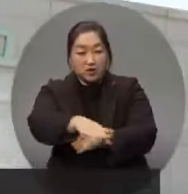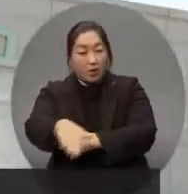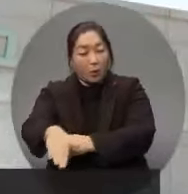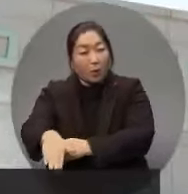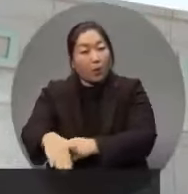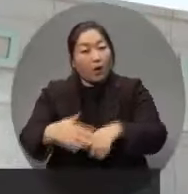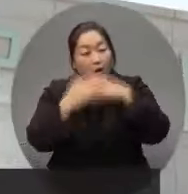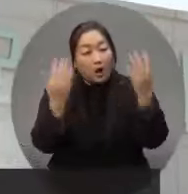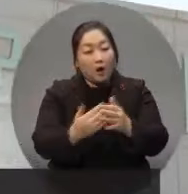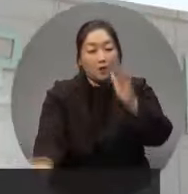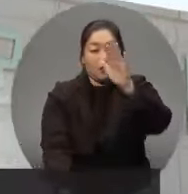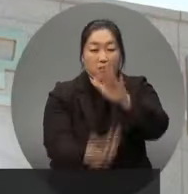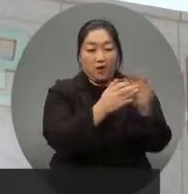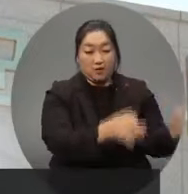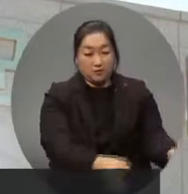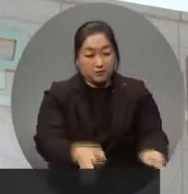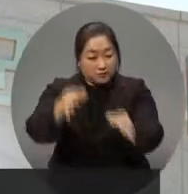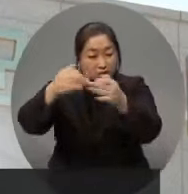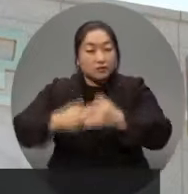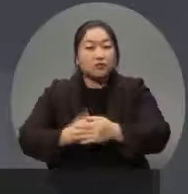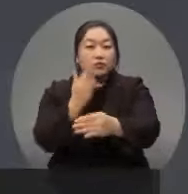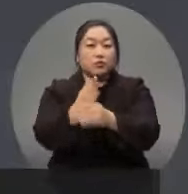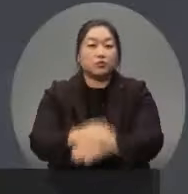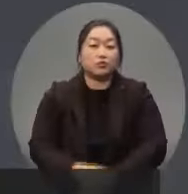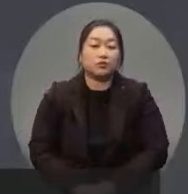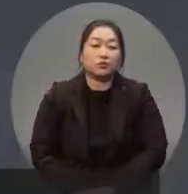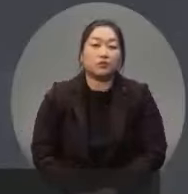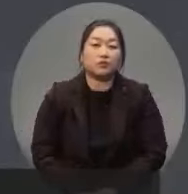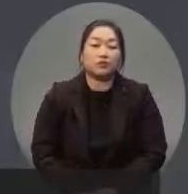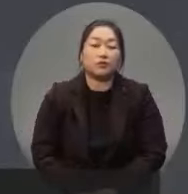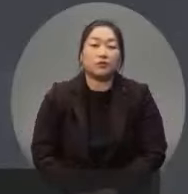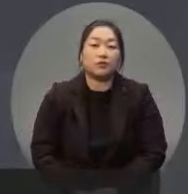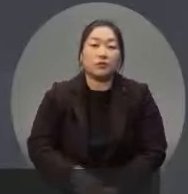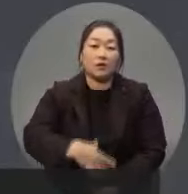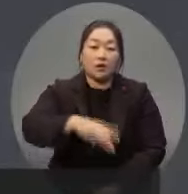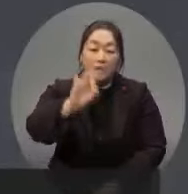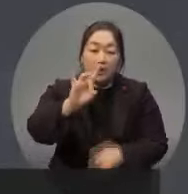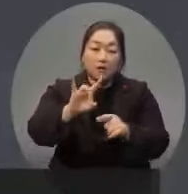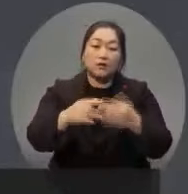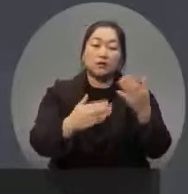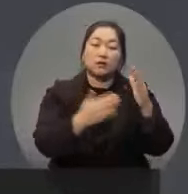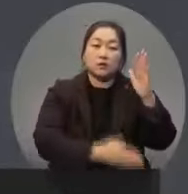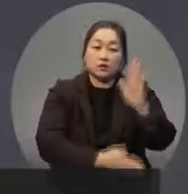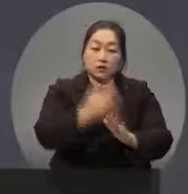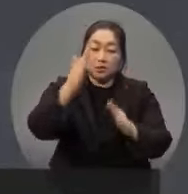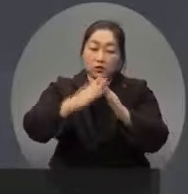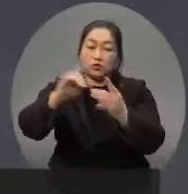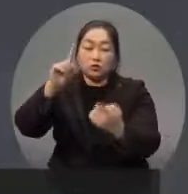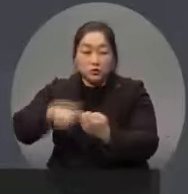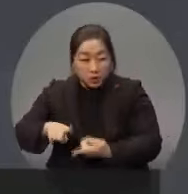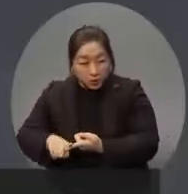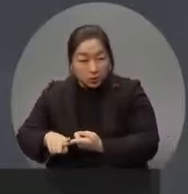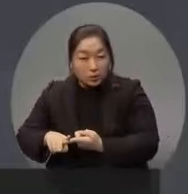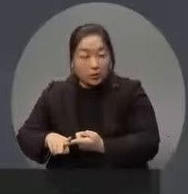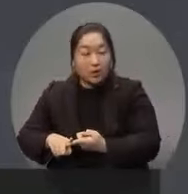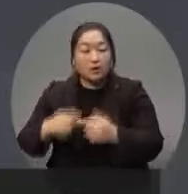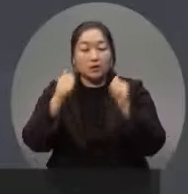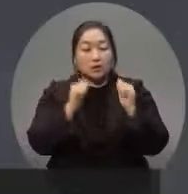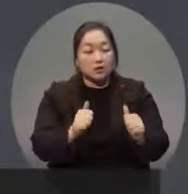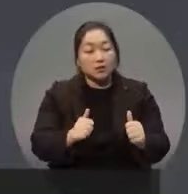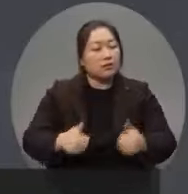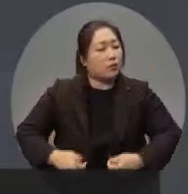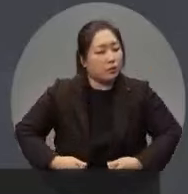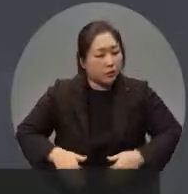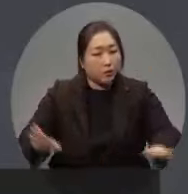모두 최고액 인상을 추진 중입니다. 또 애초에 지자체가 동결을 결정하면 심의 자체가